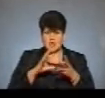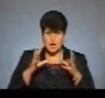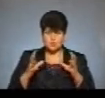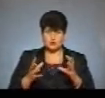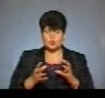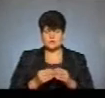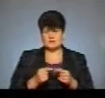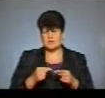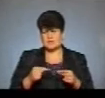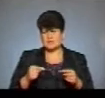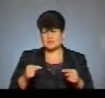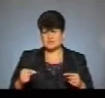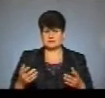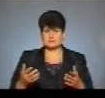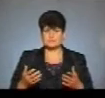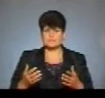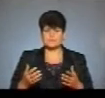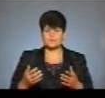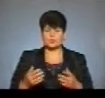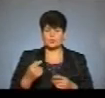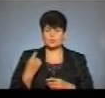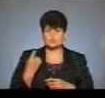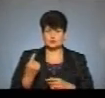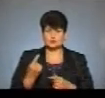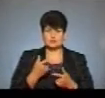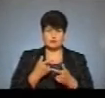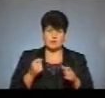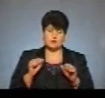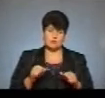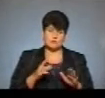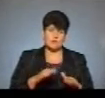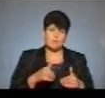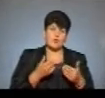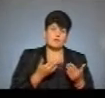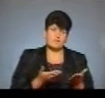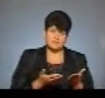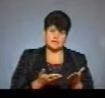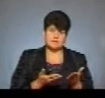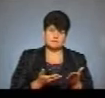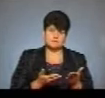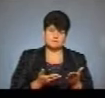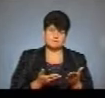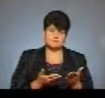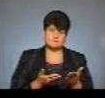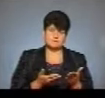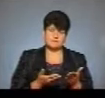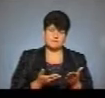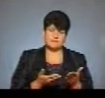її на різний лад, тому що одну інформацію можна подавати в такому, скажімо,